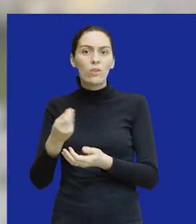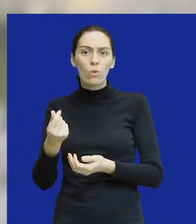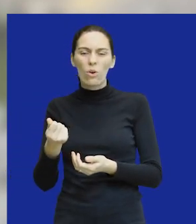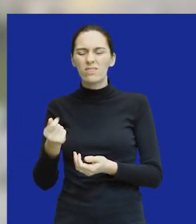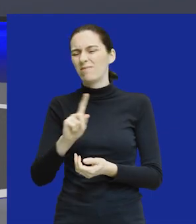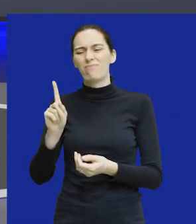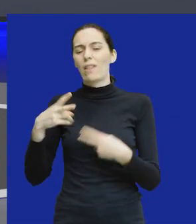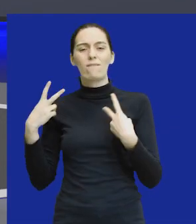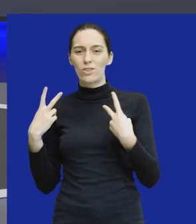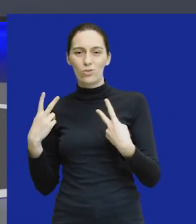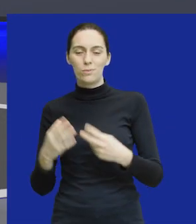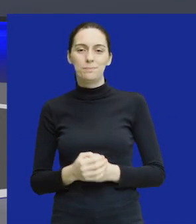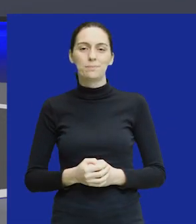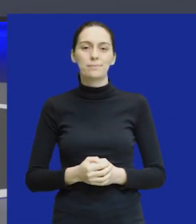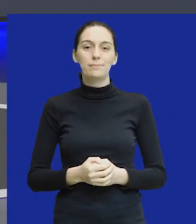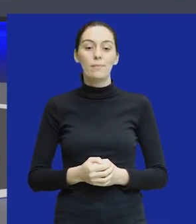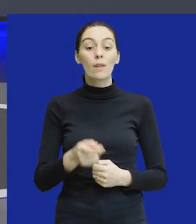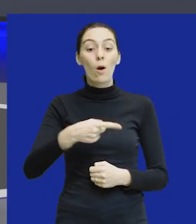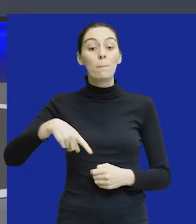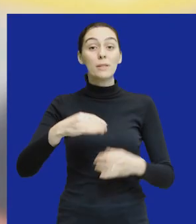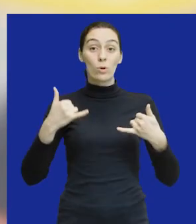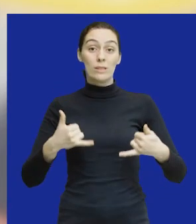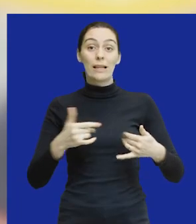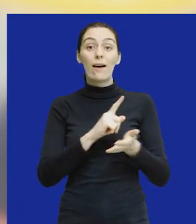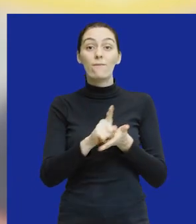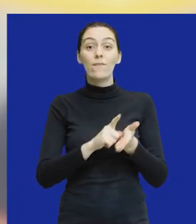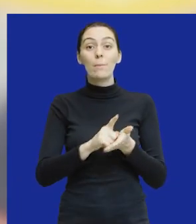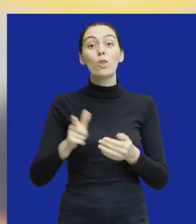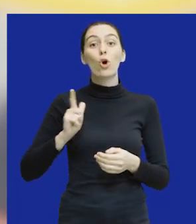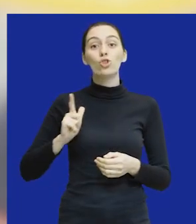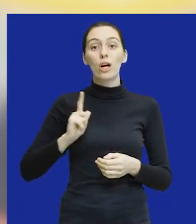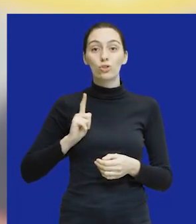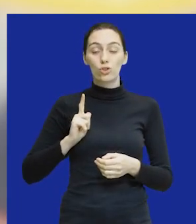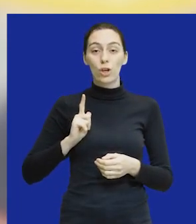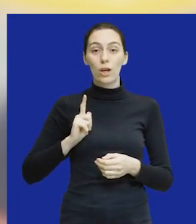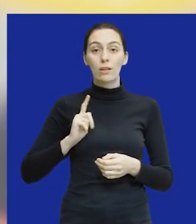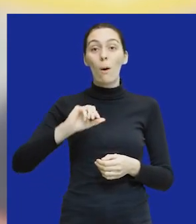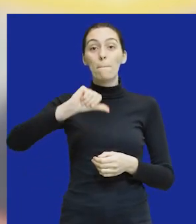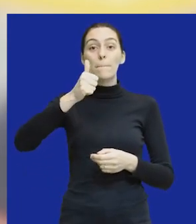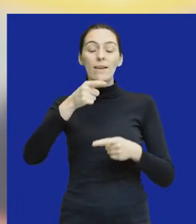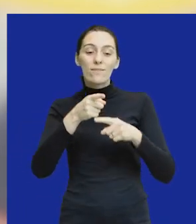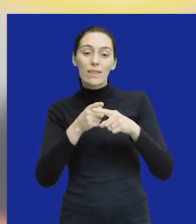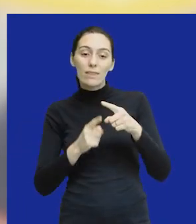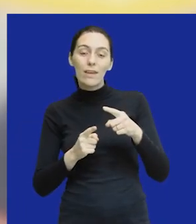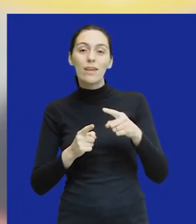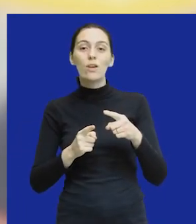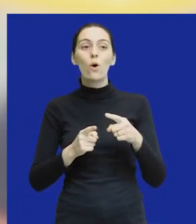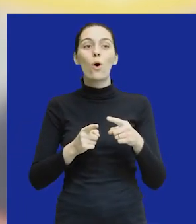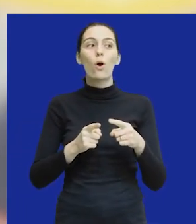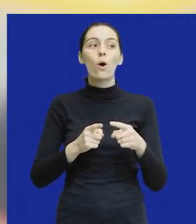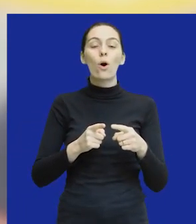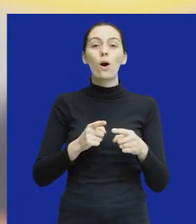nebitno. Nalazimo se u vremenu Došašća, pogotovo ovaj prvi dio, obilježen je ranokršćanskim